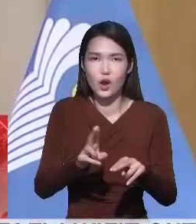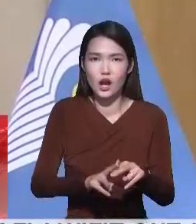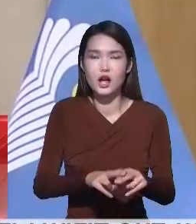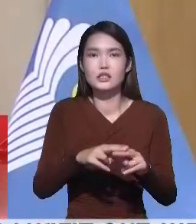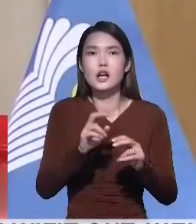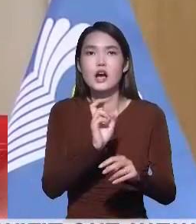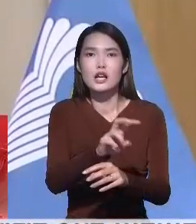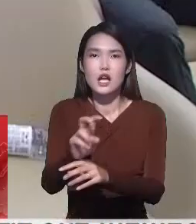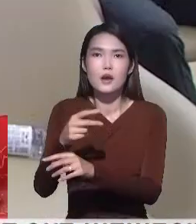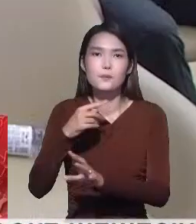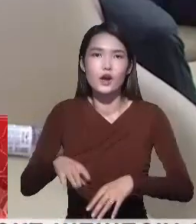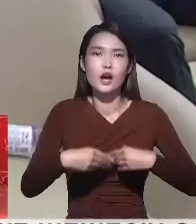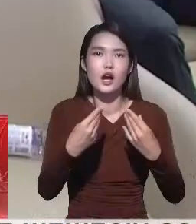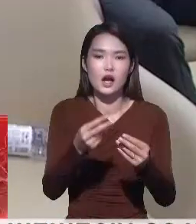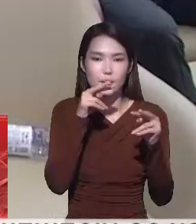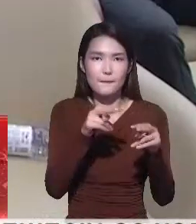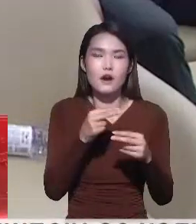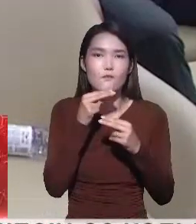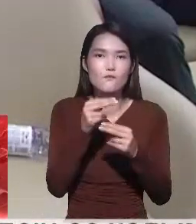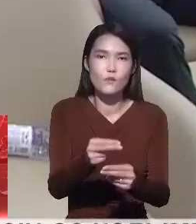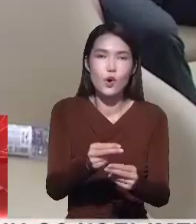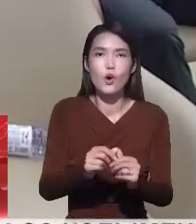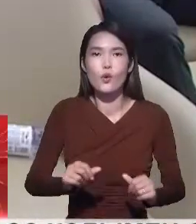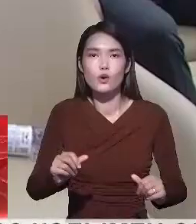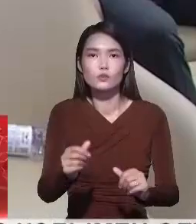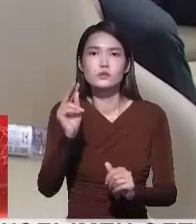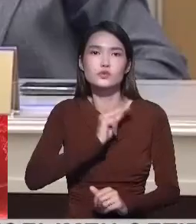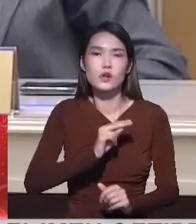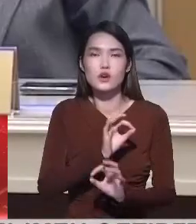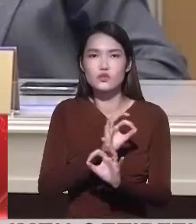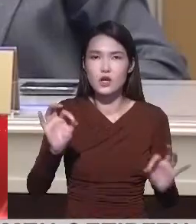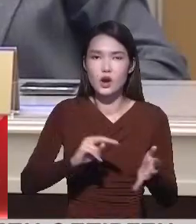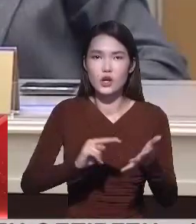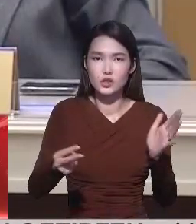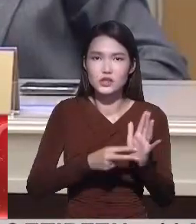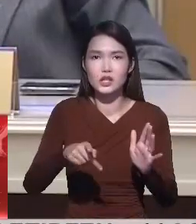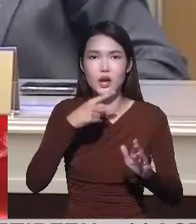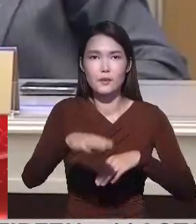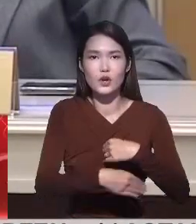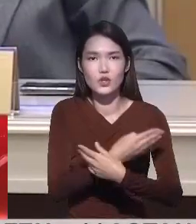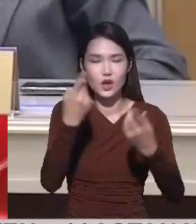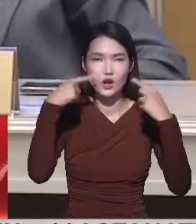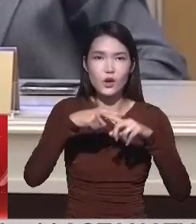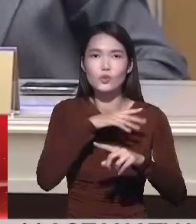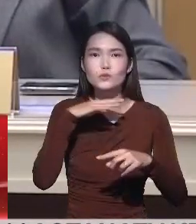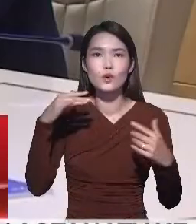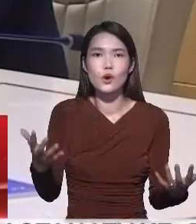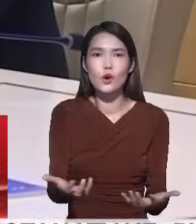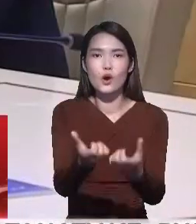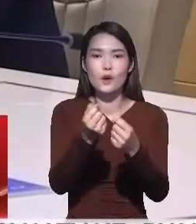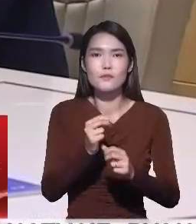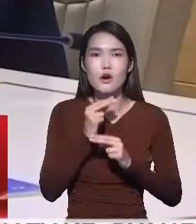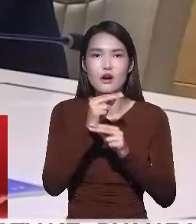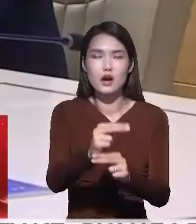өңірлерді аралап, дауыс беру барысын бақылады. Учаскелердегі процесс жақсы ұйымдастырылғанын айтып, жаңа технологиялардың көп қолданылғанына